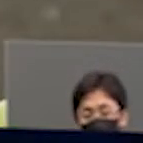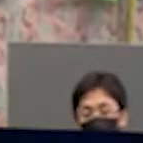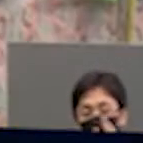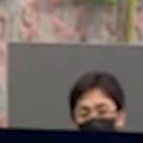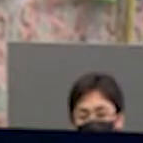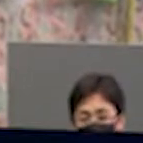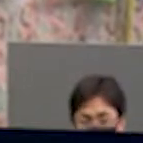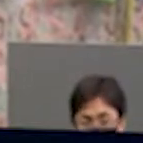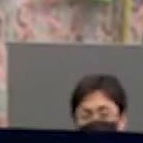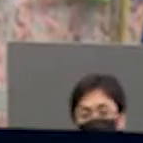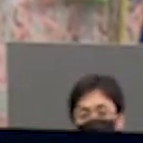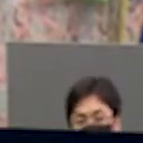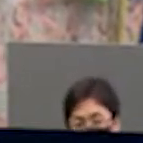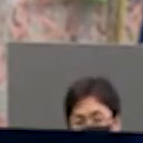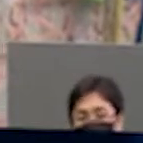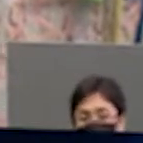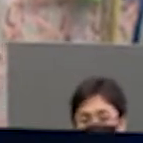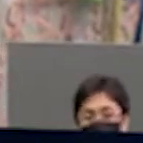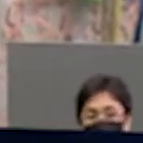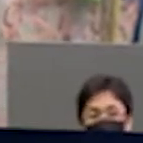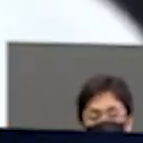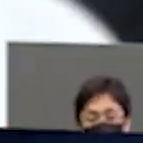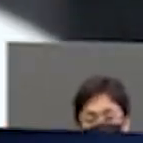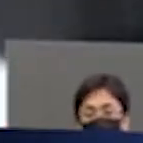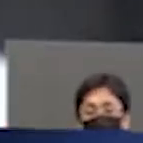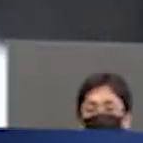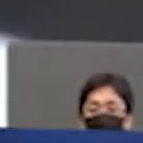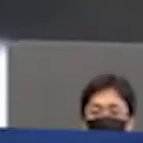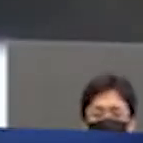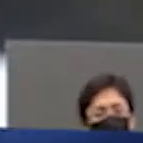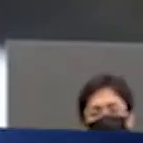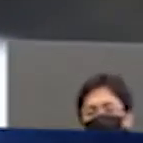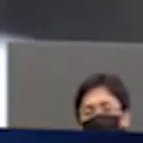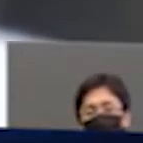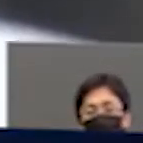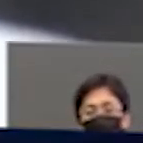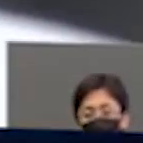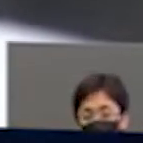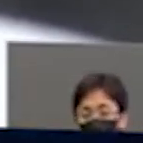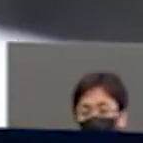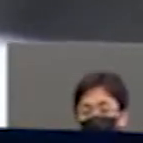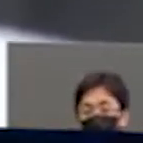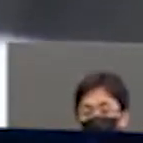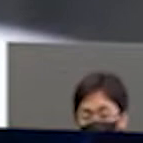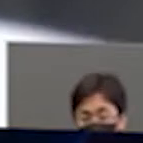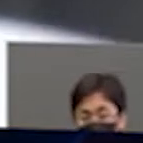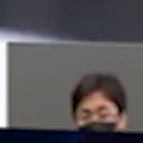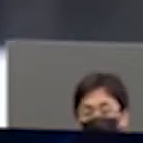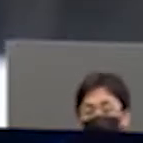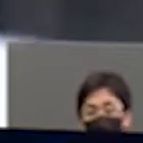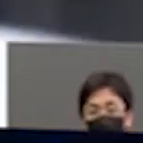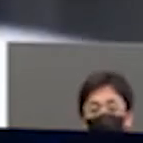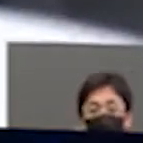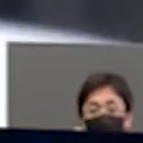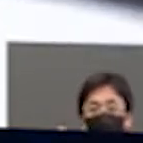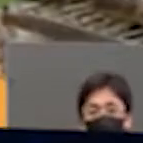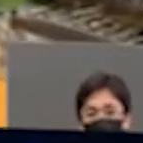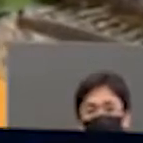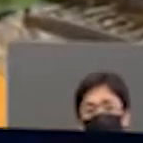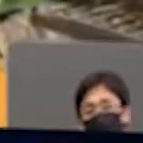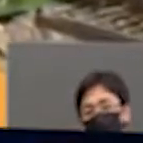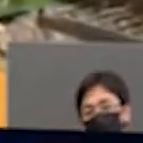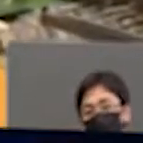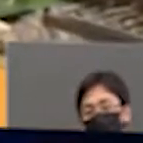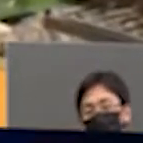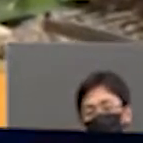หรือไม่ก็วันที่ 14ก็ยังได้แต่อย่าให้ถึง 23:00นก็แล้วกันพอถึงเลย 23:00นแล้วยังไม่ใช้